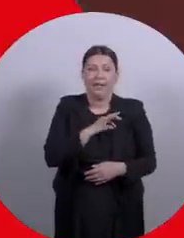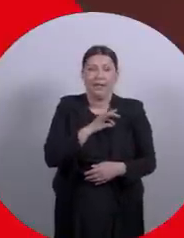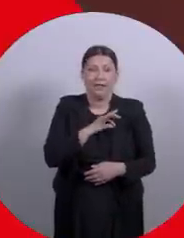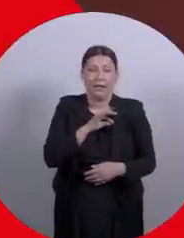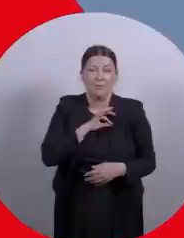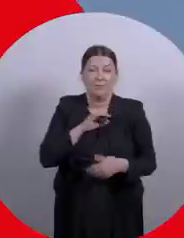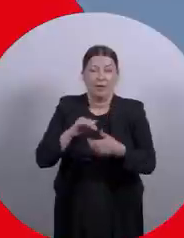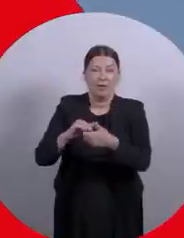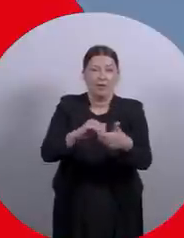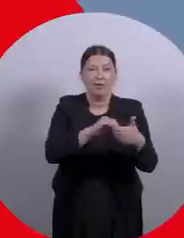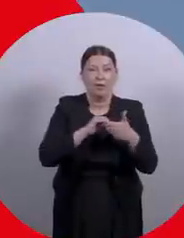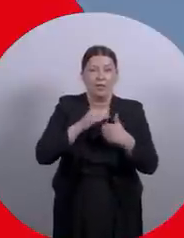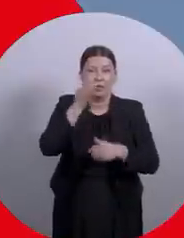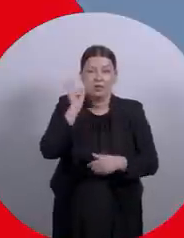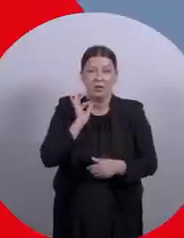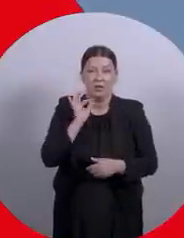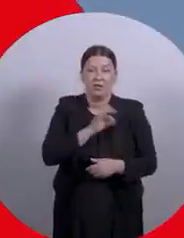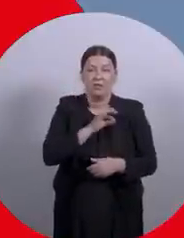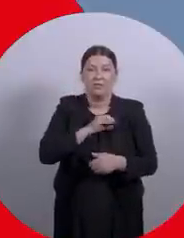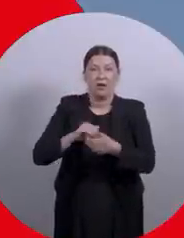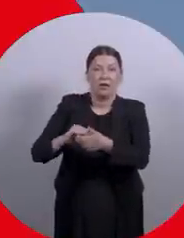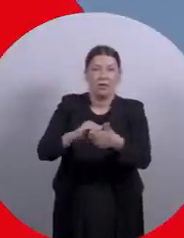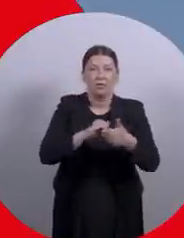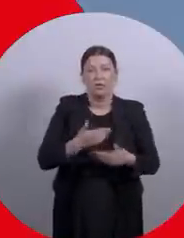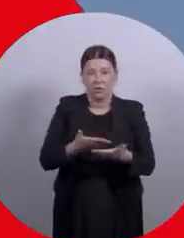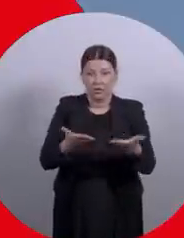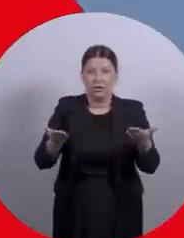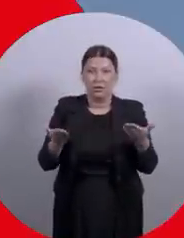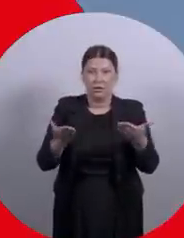Liebe genossenen liebe Genossen